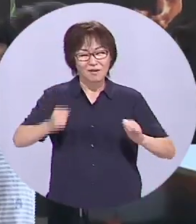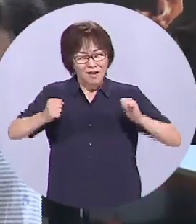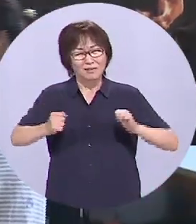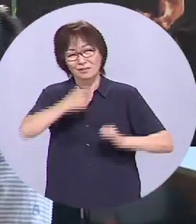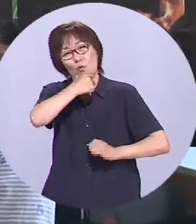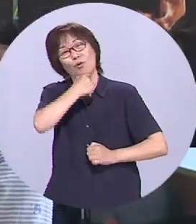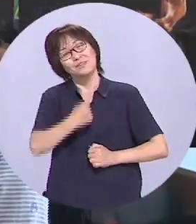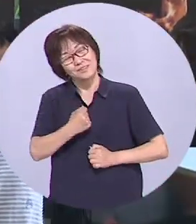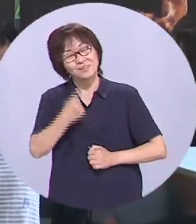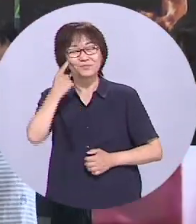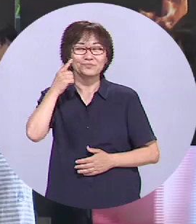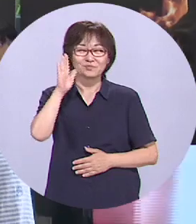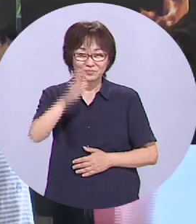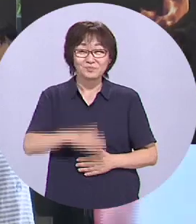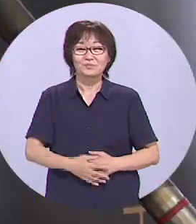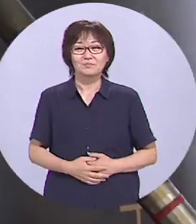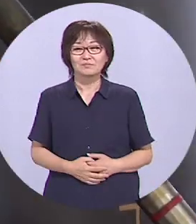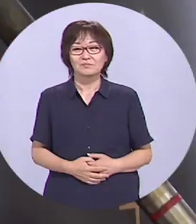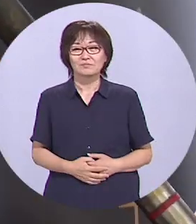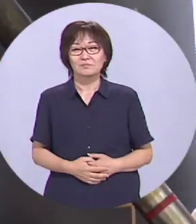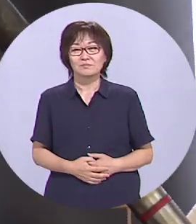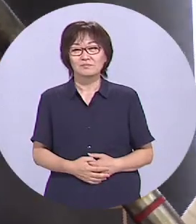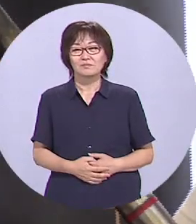ていただければいいなと思ってますね。